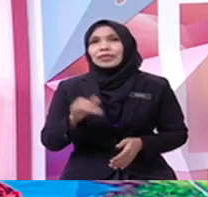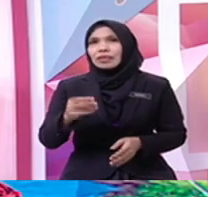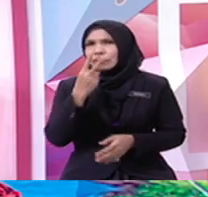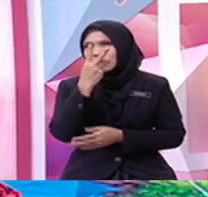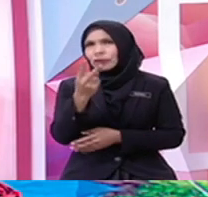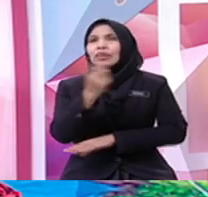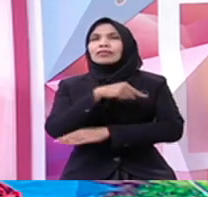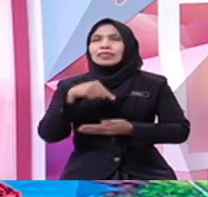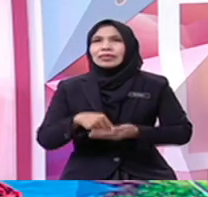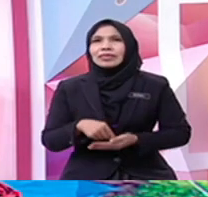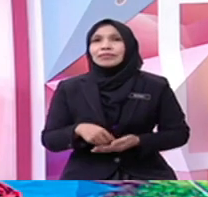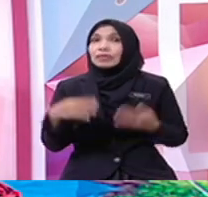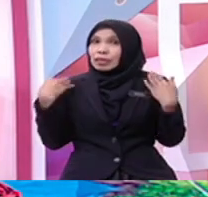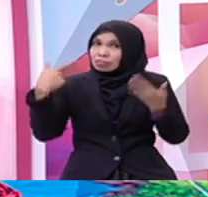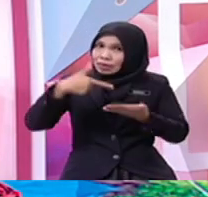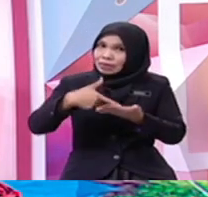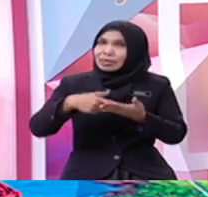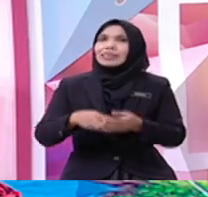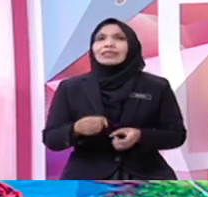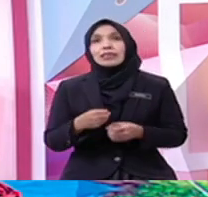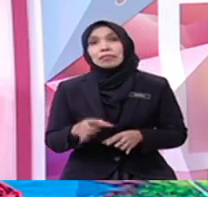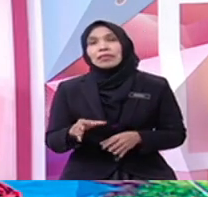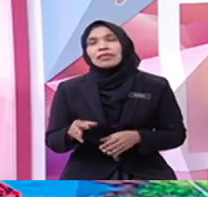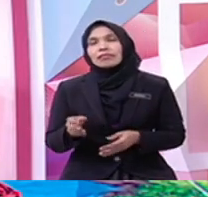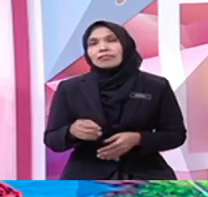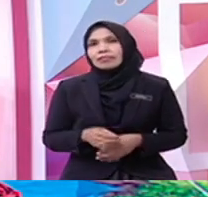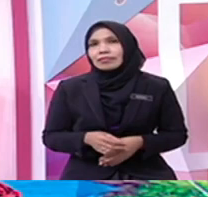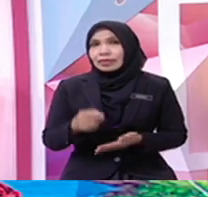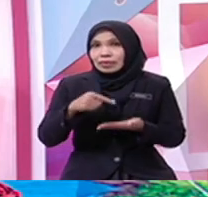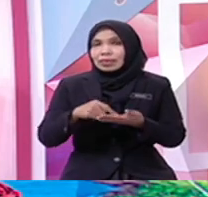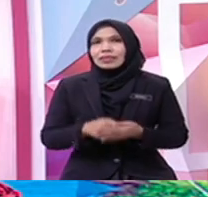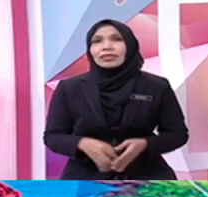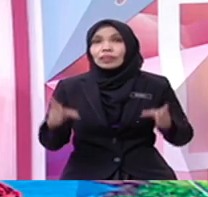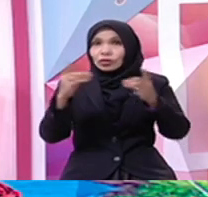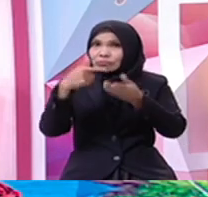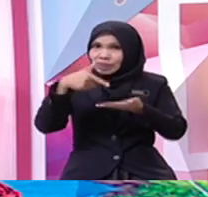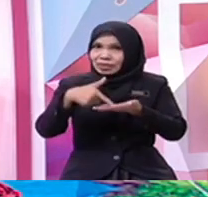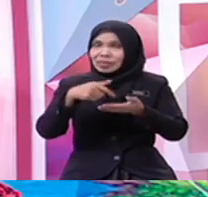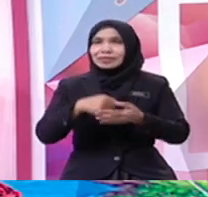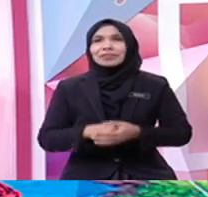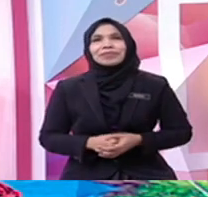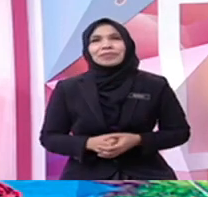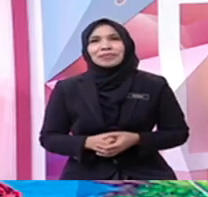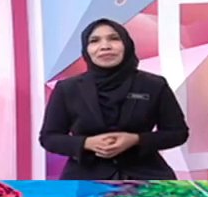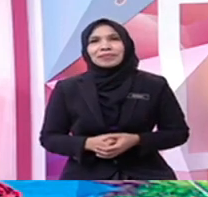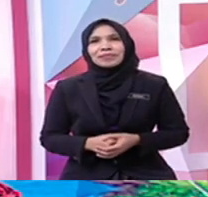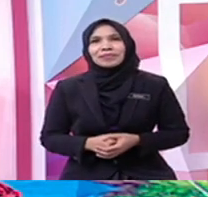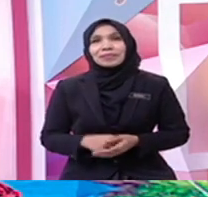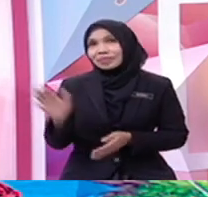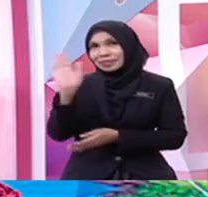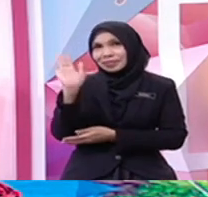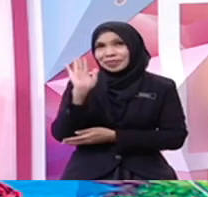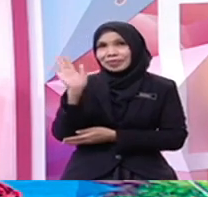ke mana-mana selepas ini ada kelas mah eyes tersedia dengan subjek yang berbeda kita coba lagi seperti ini hanya di mahedi TVC bye